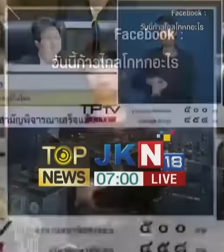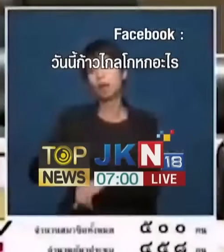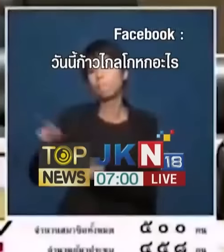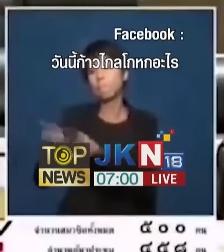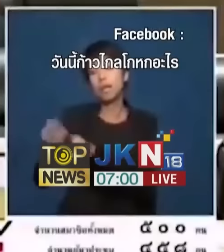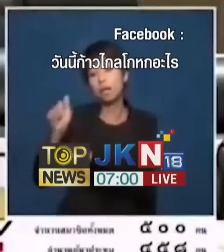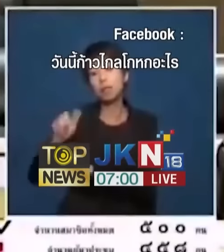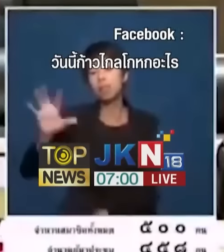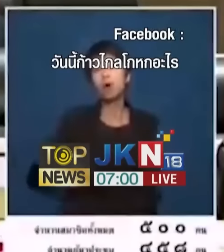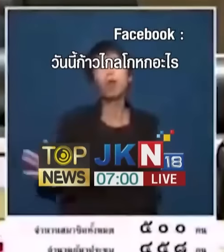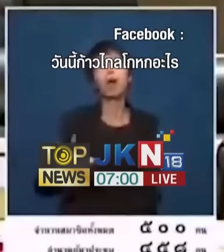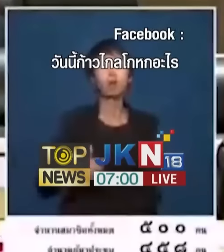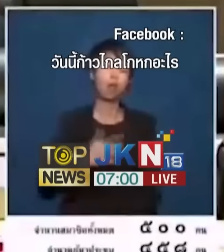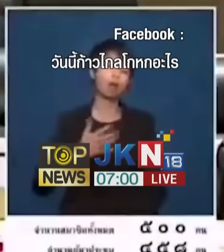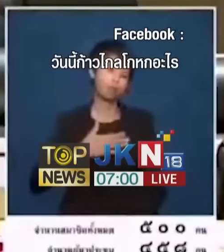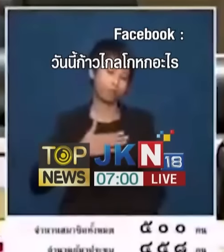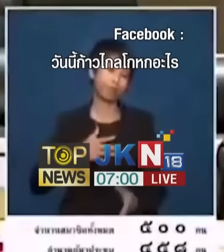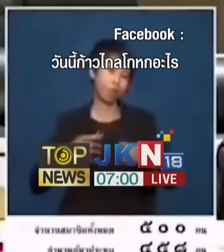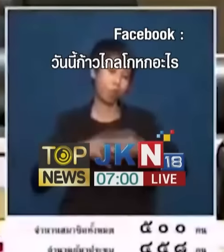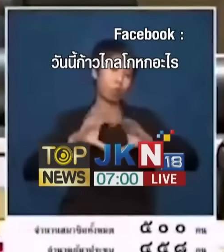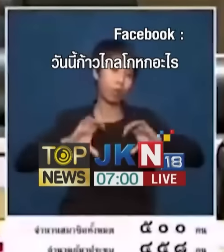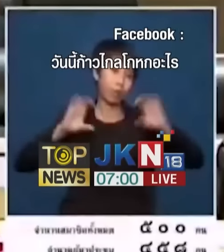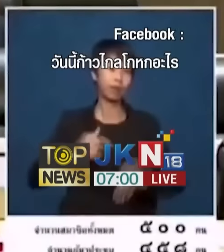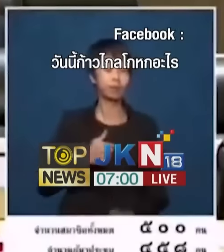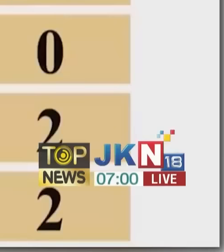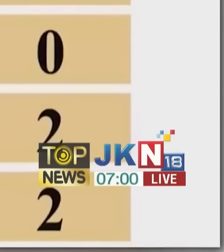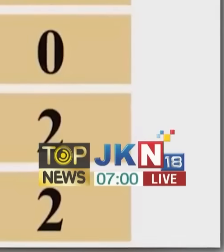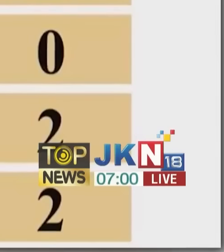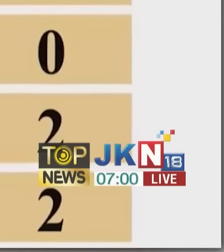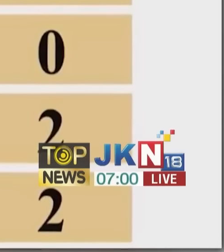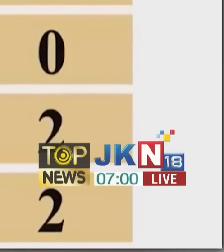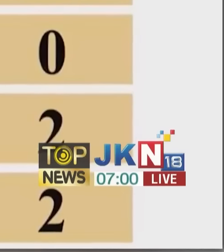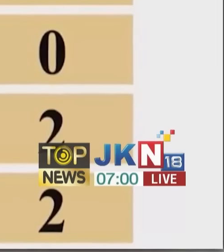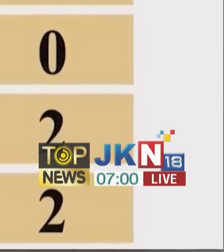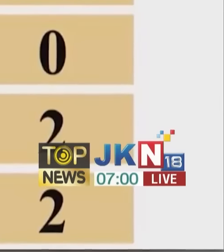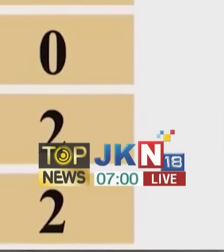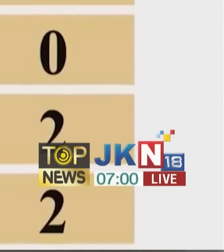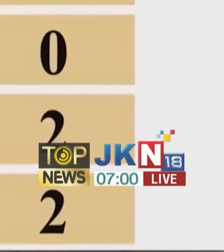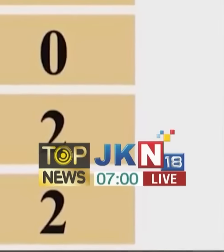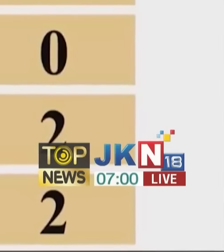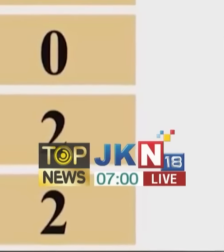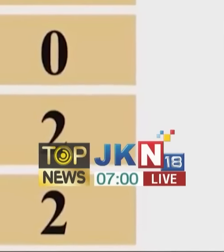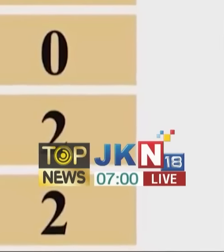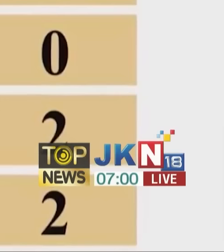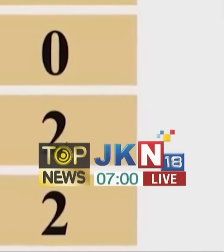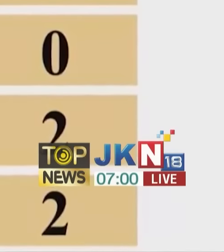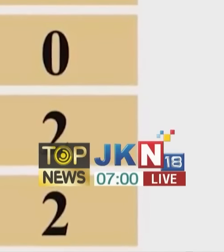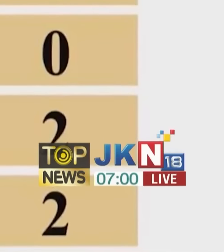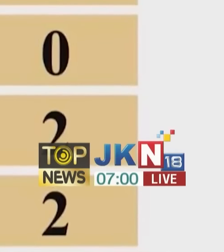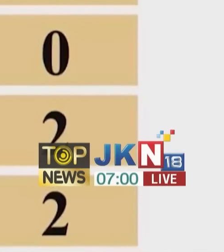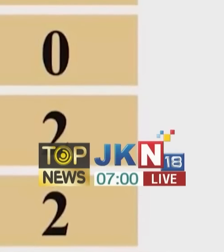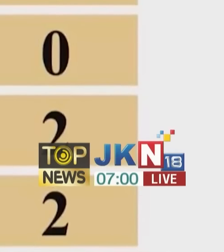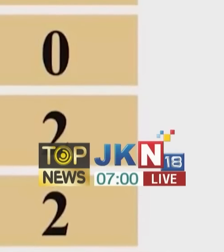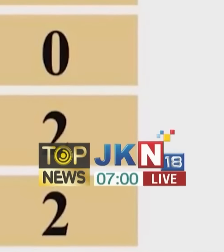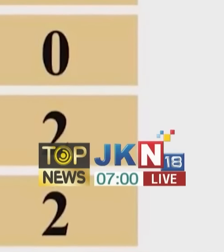ไรเนี่ยก็เลยเอาหน้าจอผลโหวตเนี่ยนะเอามาโชว์ฮะสุดท้ายฝ่ายรัฐบาลชนะ